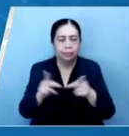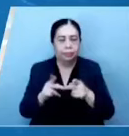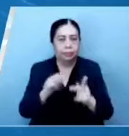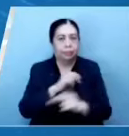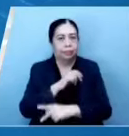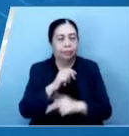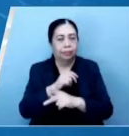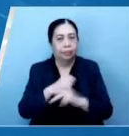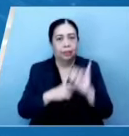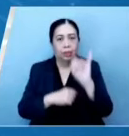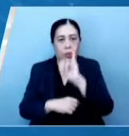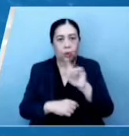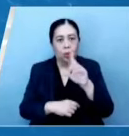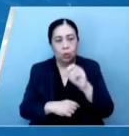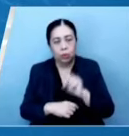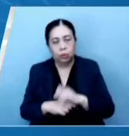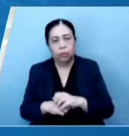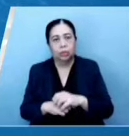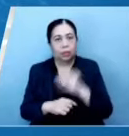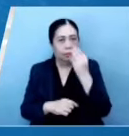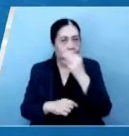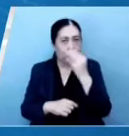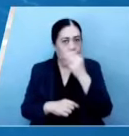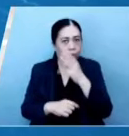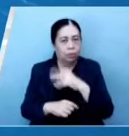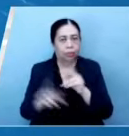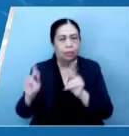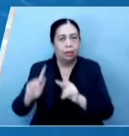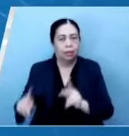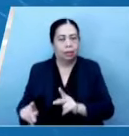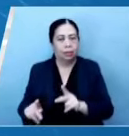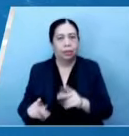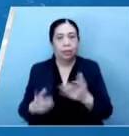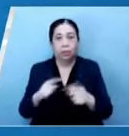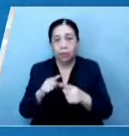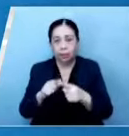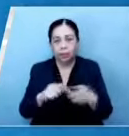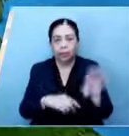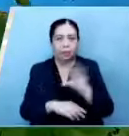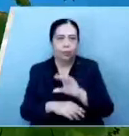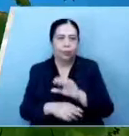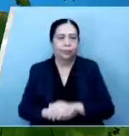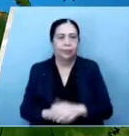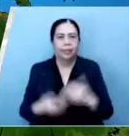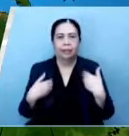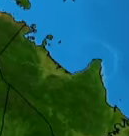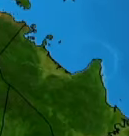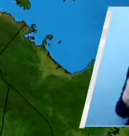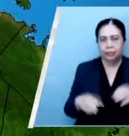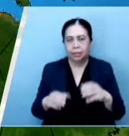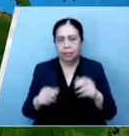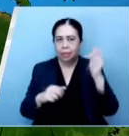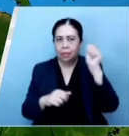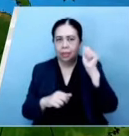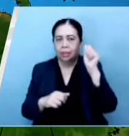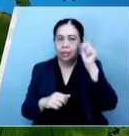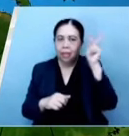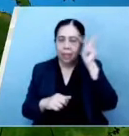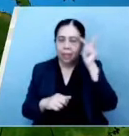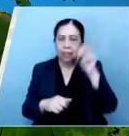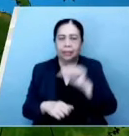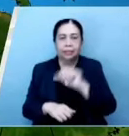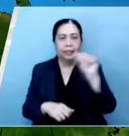Ilocos, Mindoro at Palawan sa hapon. May chance rin na ulan sa Aklan, Antique,